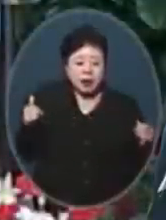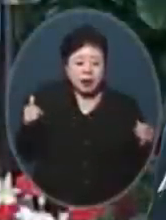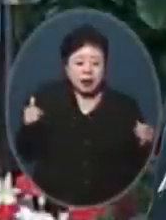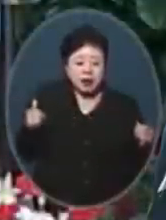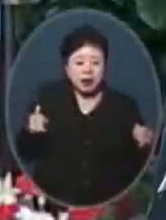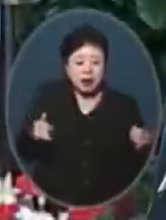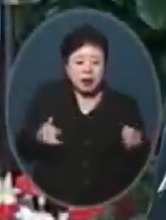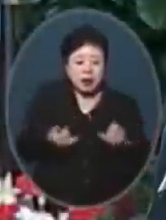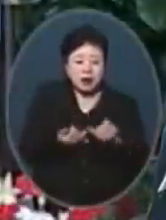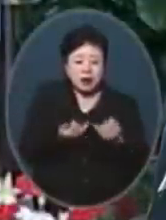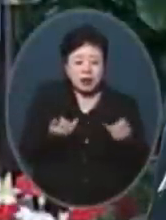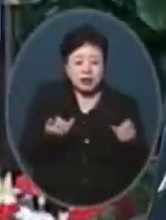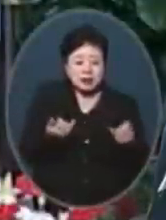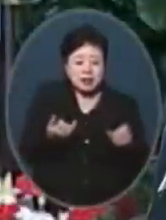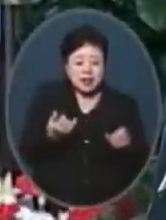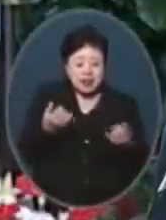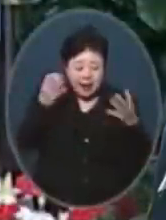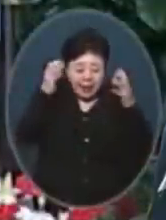부녀자